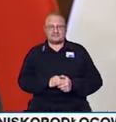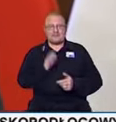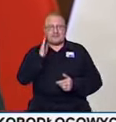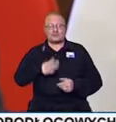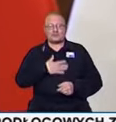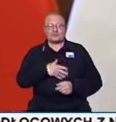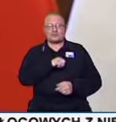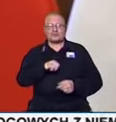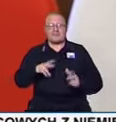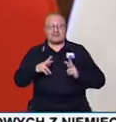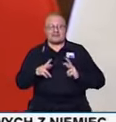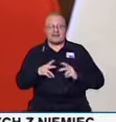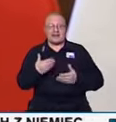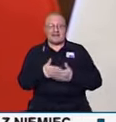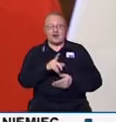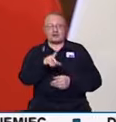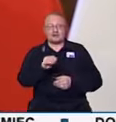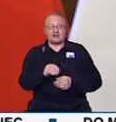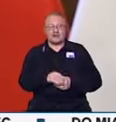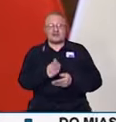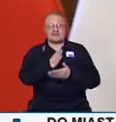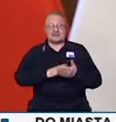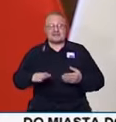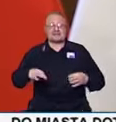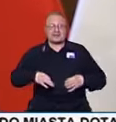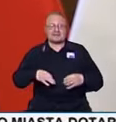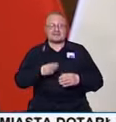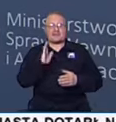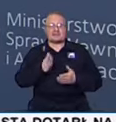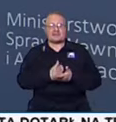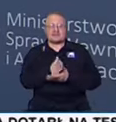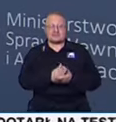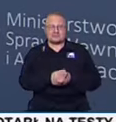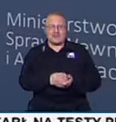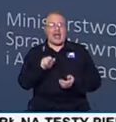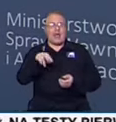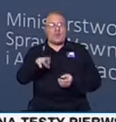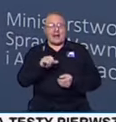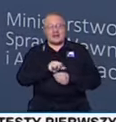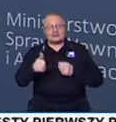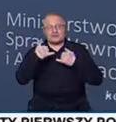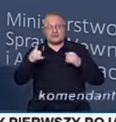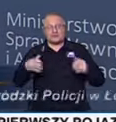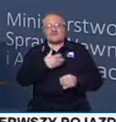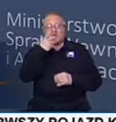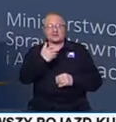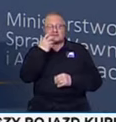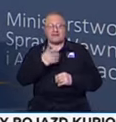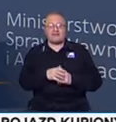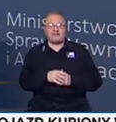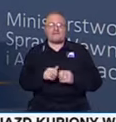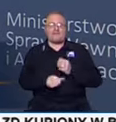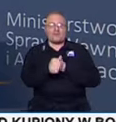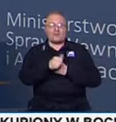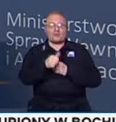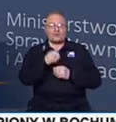będziemy czuli się bezpiecznie, dlatego że część z Państwa będzie na służbie. Aura jest różna, wiosna